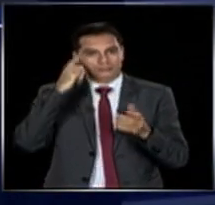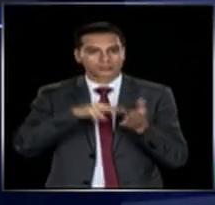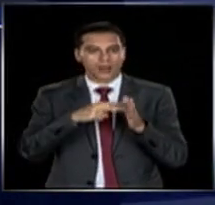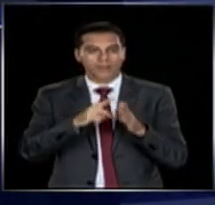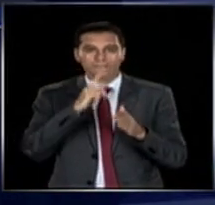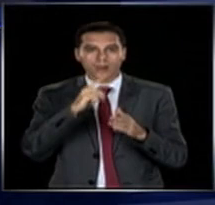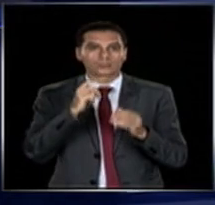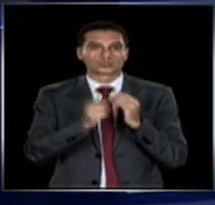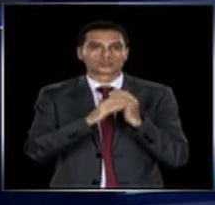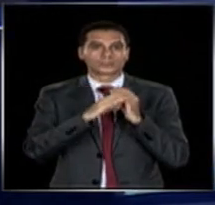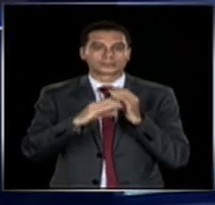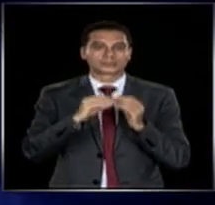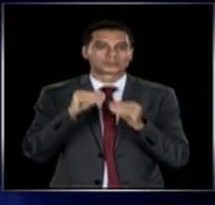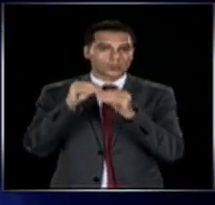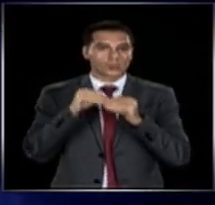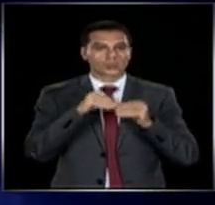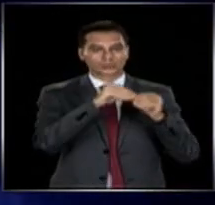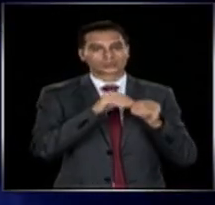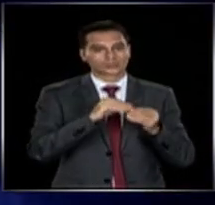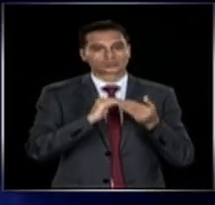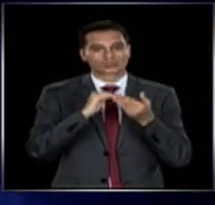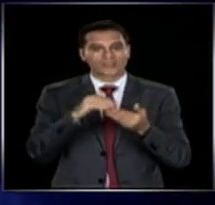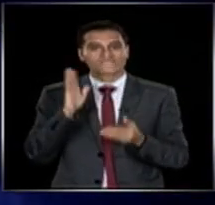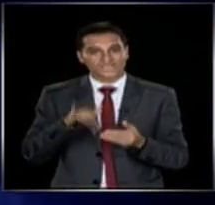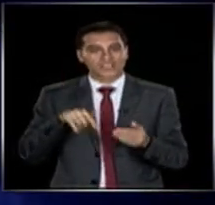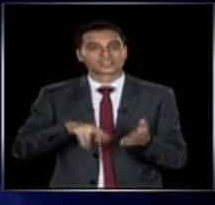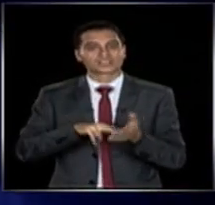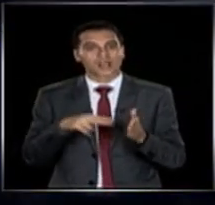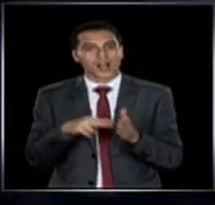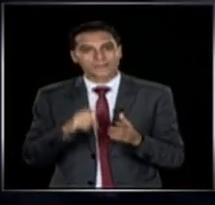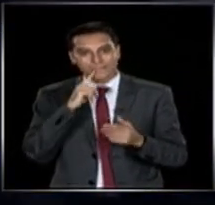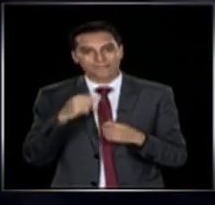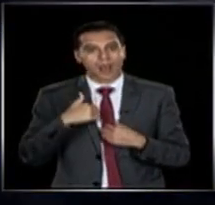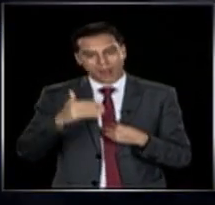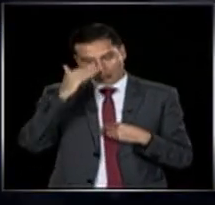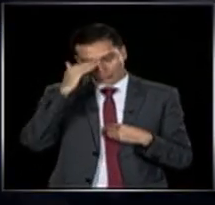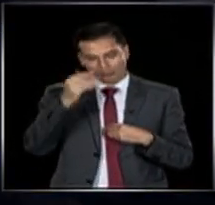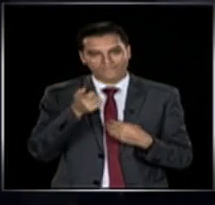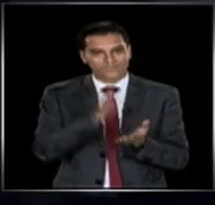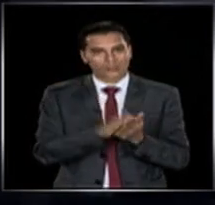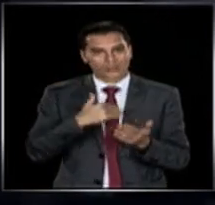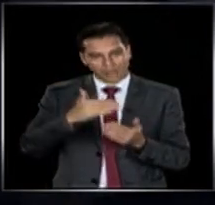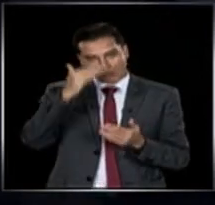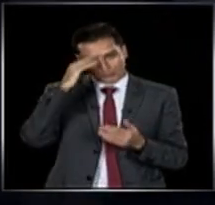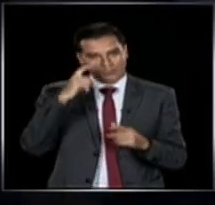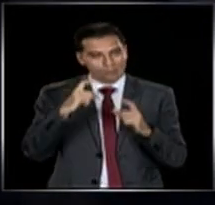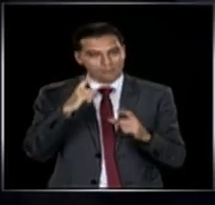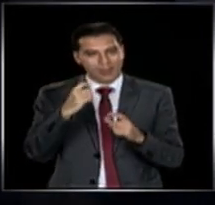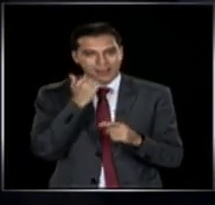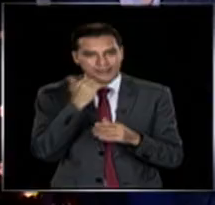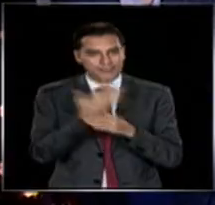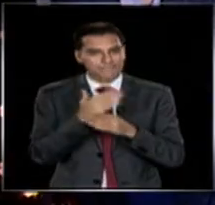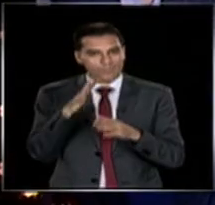وطلعت الأوتوبيسات عشان تجيبهم الأماكن اللي هما فيها. في حاجات مكسب في الحقيقة قريب. أنا عايز أشكرهم، عايز أنتهز الفرصة وأشكرهم فعلا.